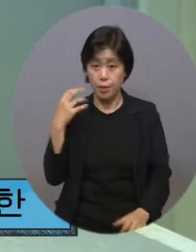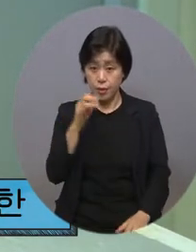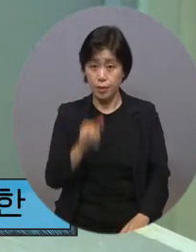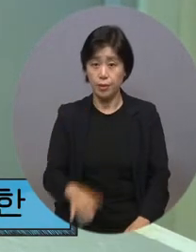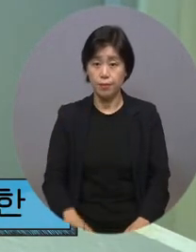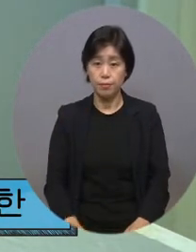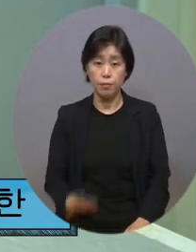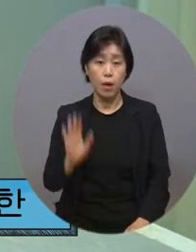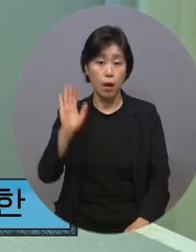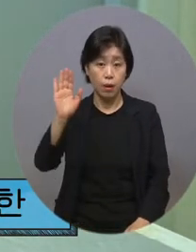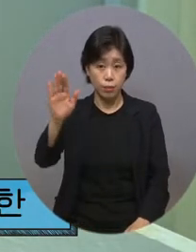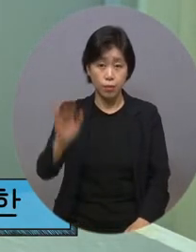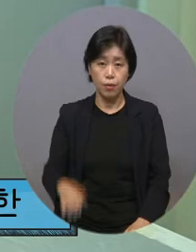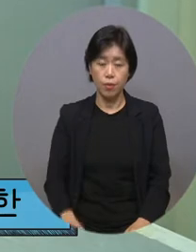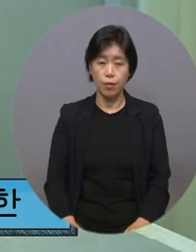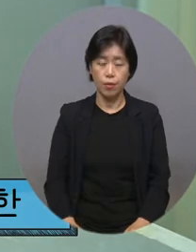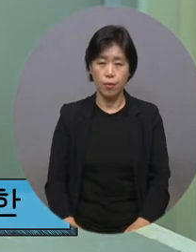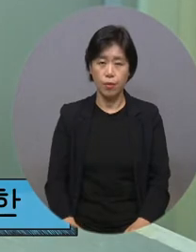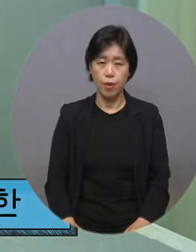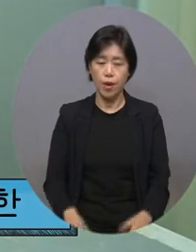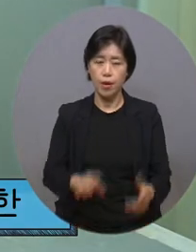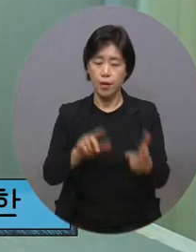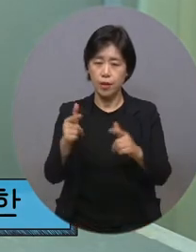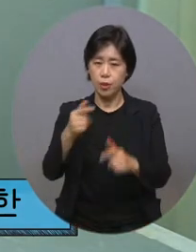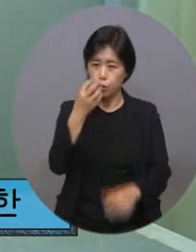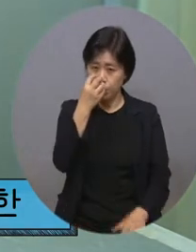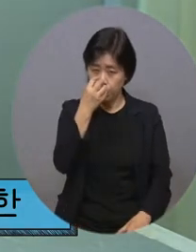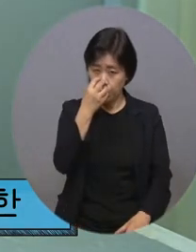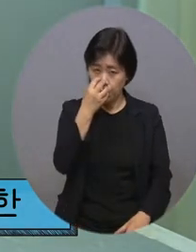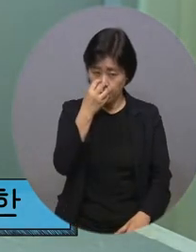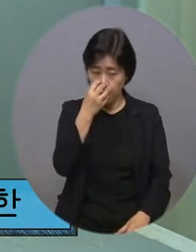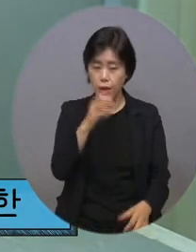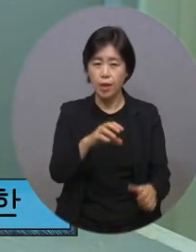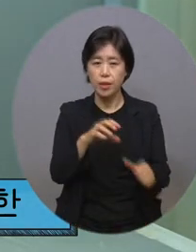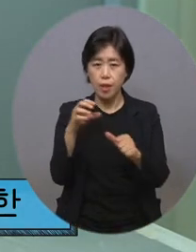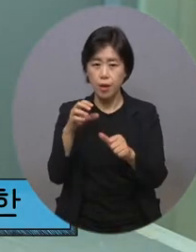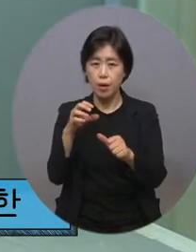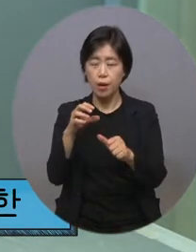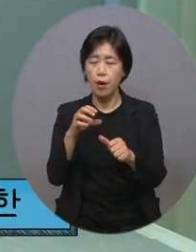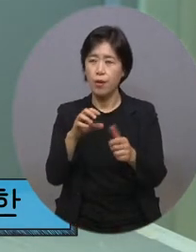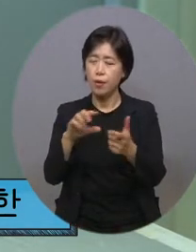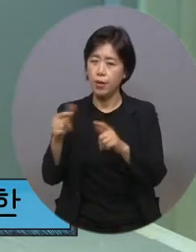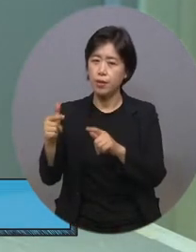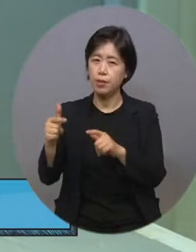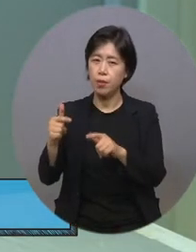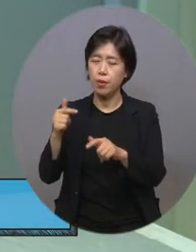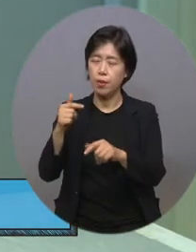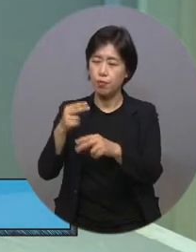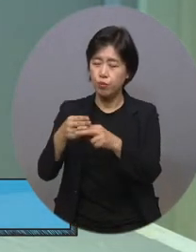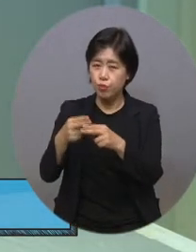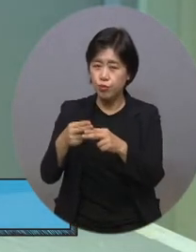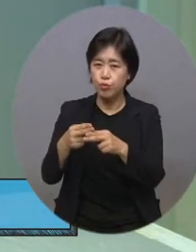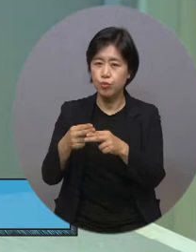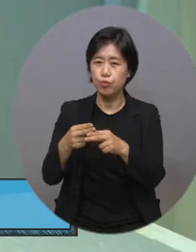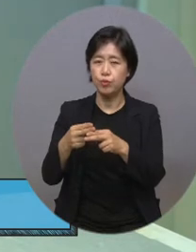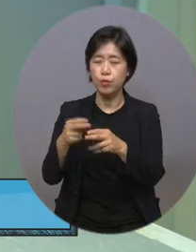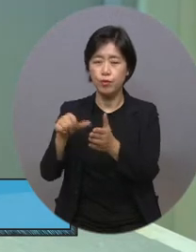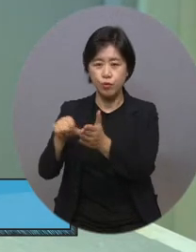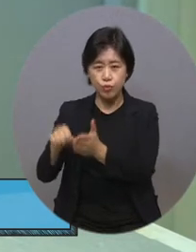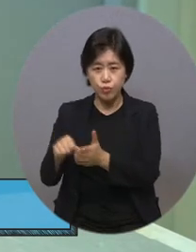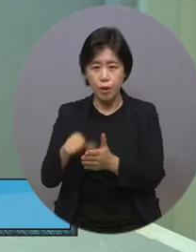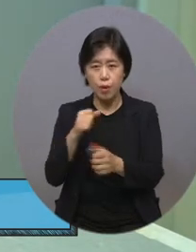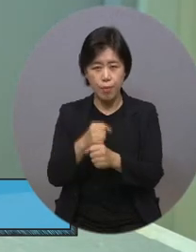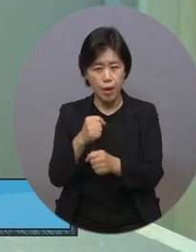땅굴 토마토를 활용한 가공품이라든지 표고버섯 역시도 표고버섯을 활용한 가공품을